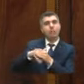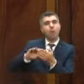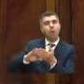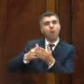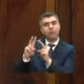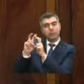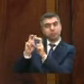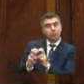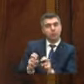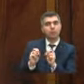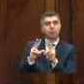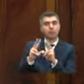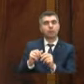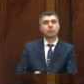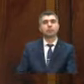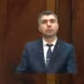كتقلص،